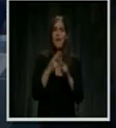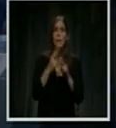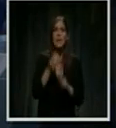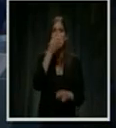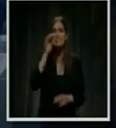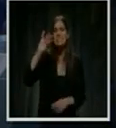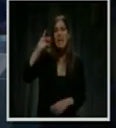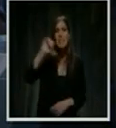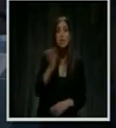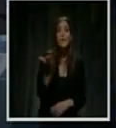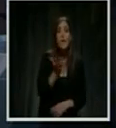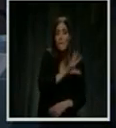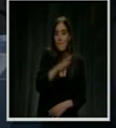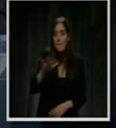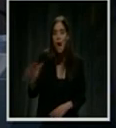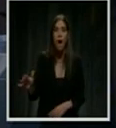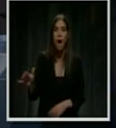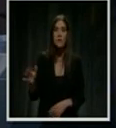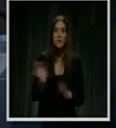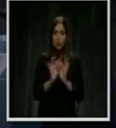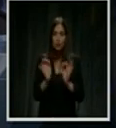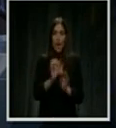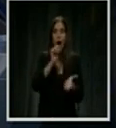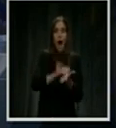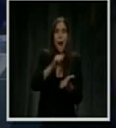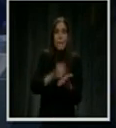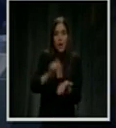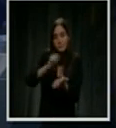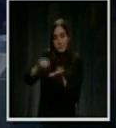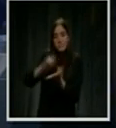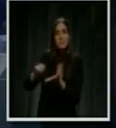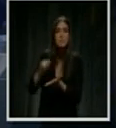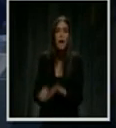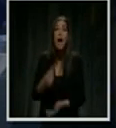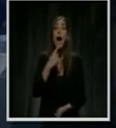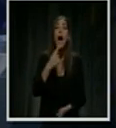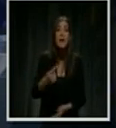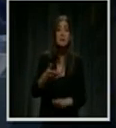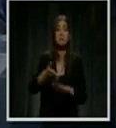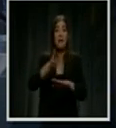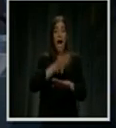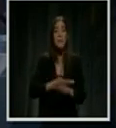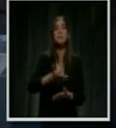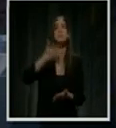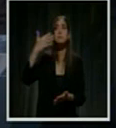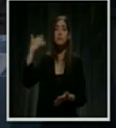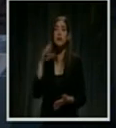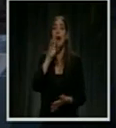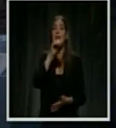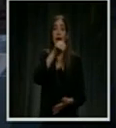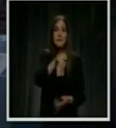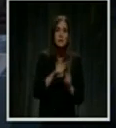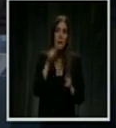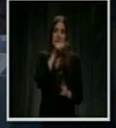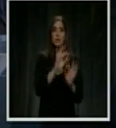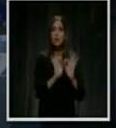jiġi t-trattat. Qed ngħidlek kemm-il darba ma ċħadd huwa qatt għax hija l-verità. In-nuqqas innu